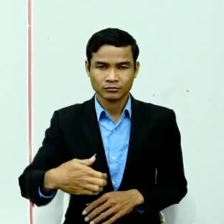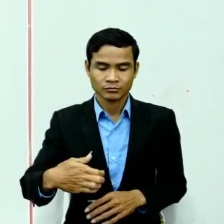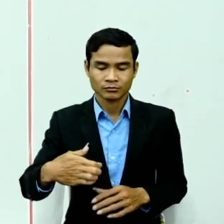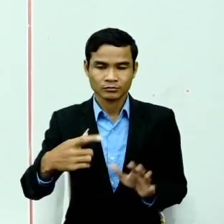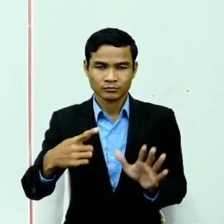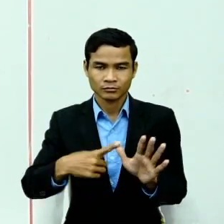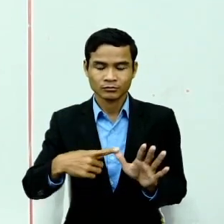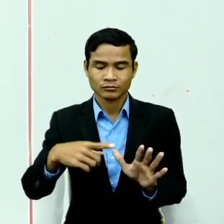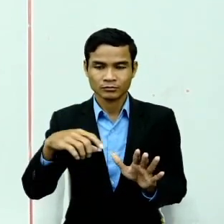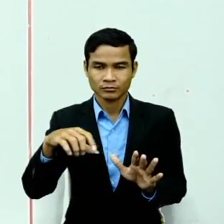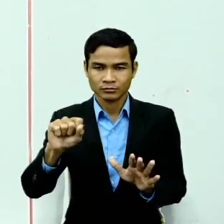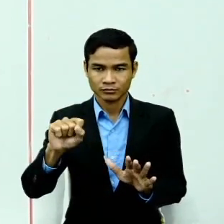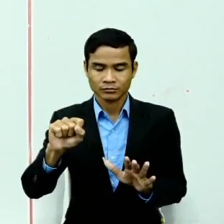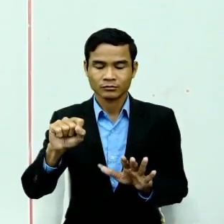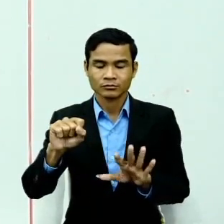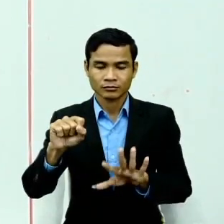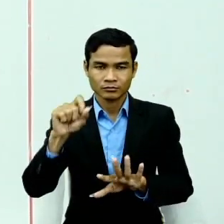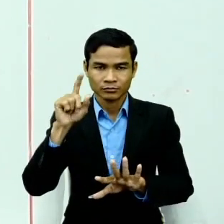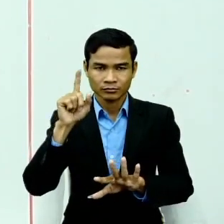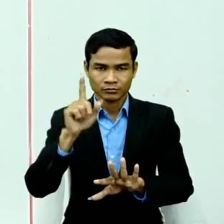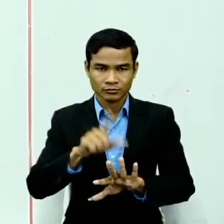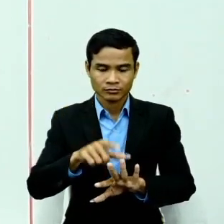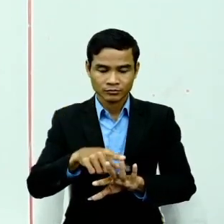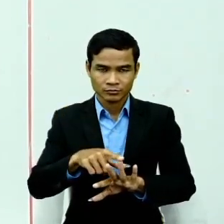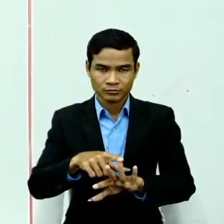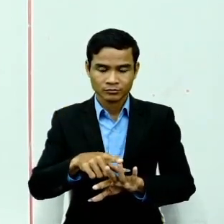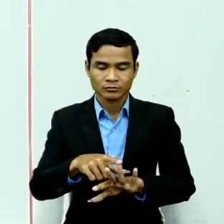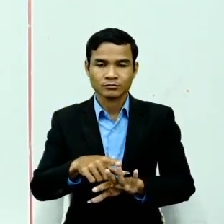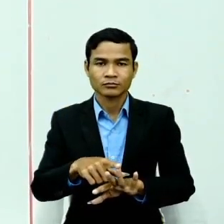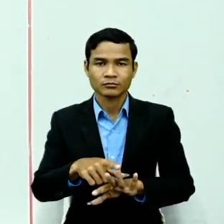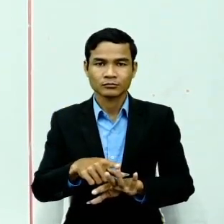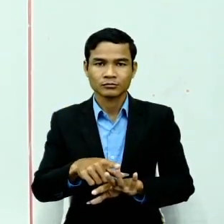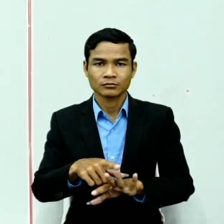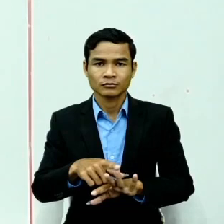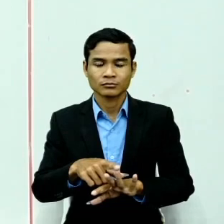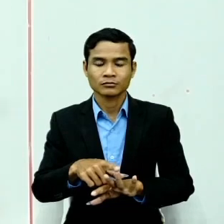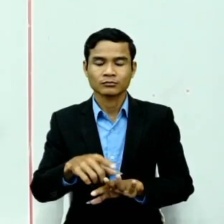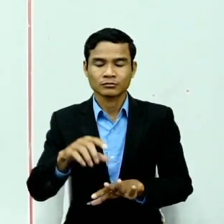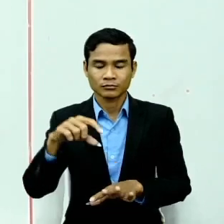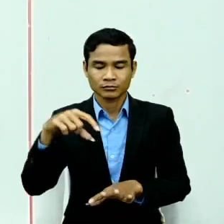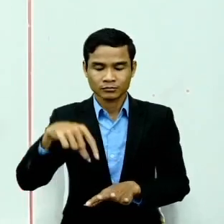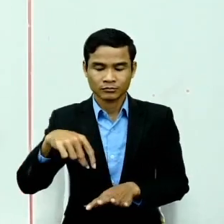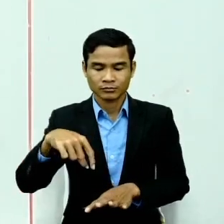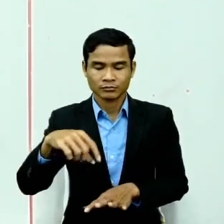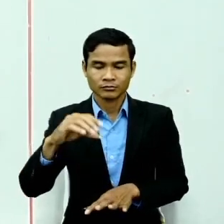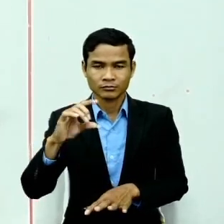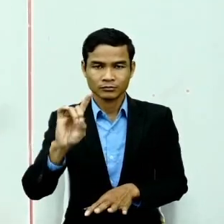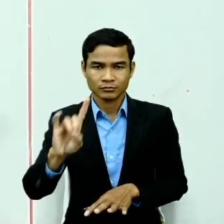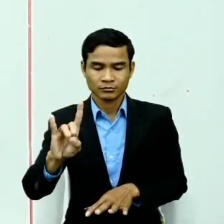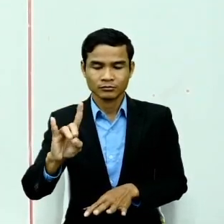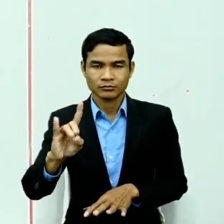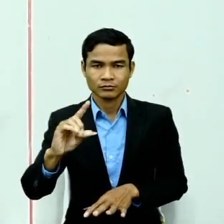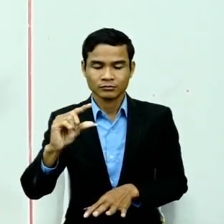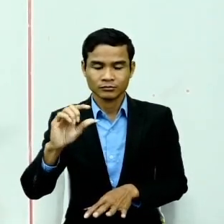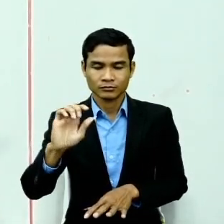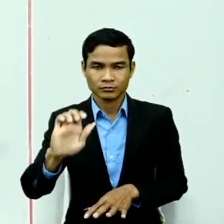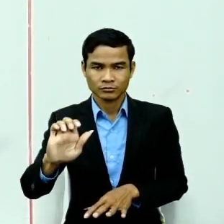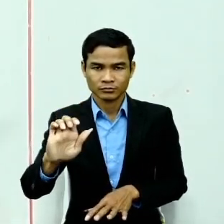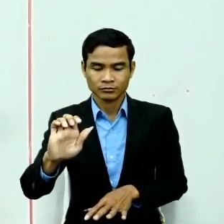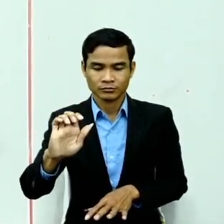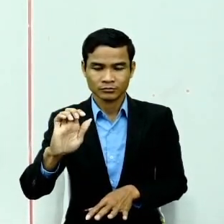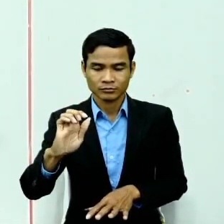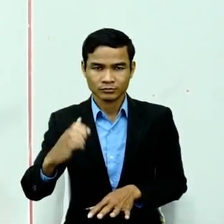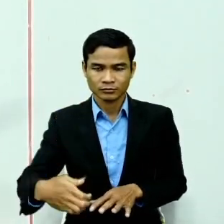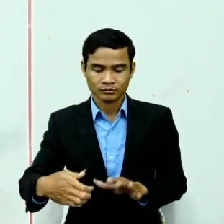tó chạt bằng tạo muối chạt có nâng mố cầm cho á